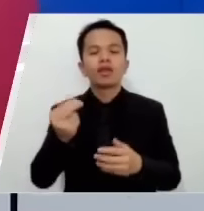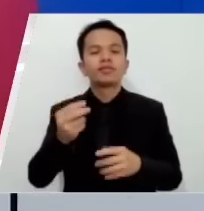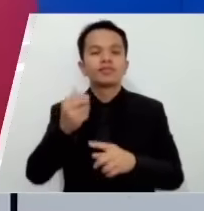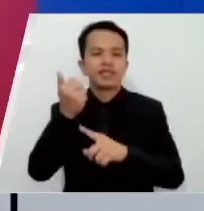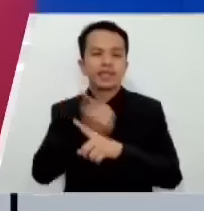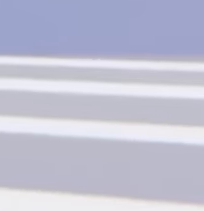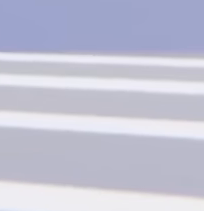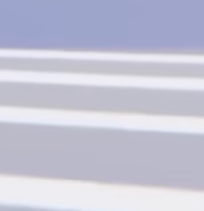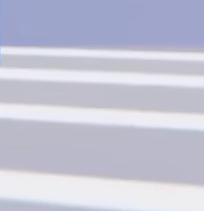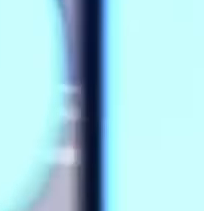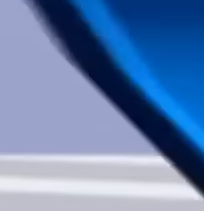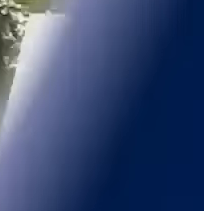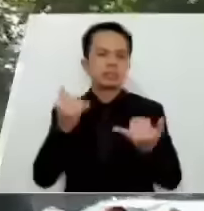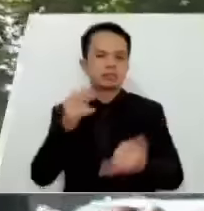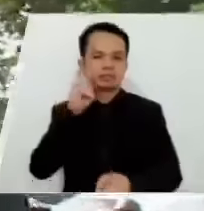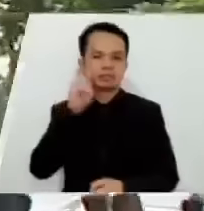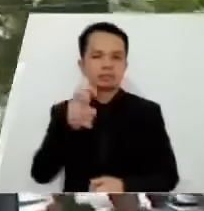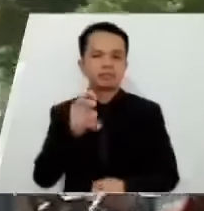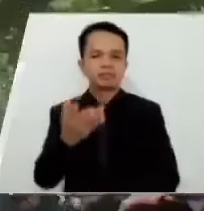or